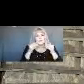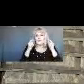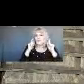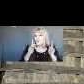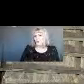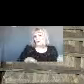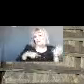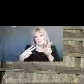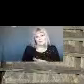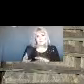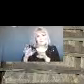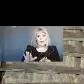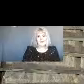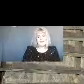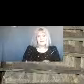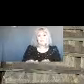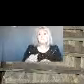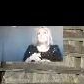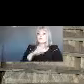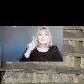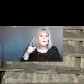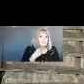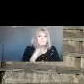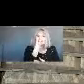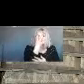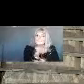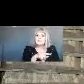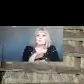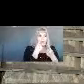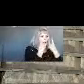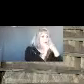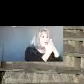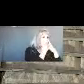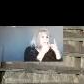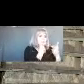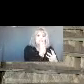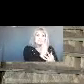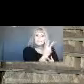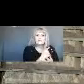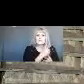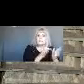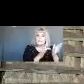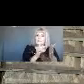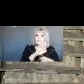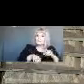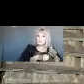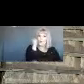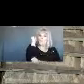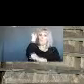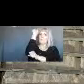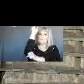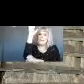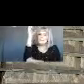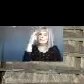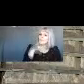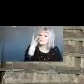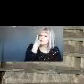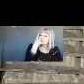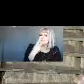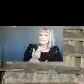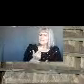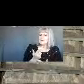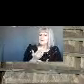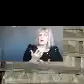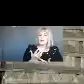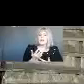nie. Hierdie Jesus het God uit die dood uit opgewek en ons het dit met ons eie oë gesien. En verder,